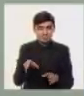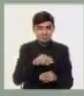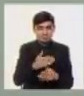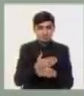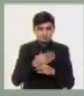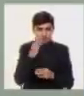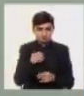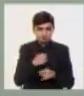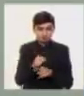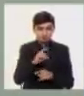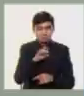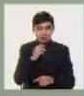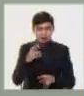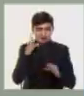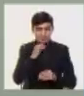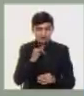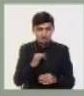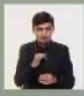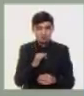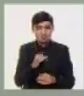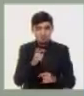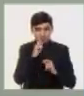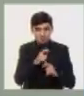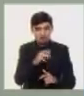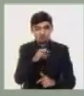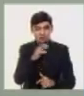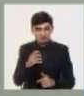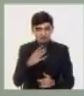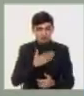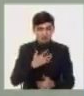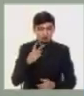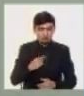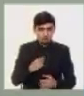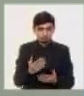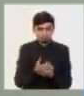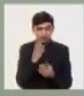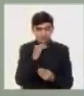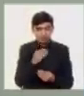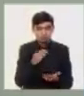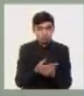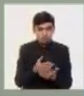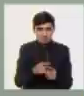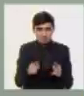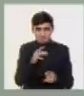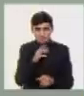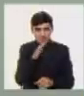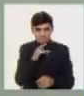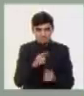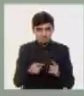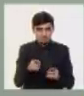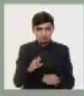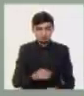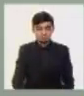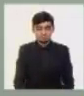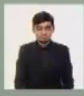мы сможем победить рак и подарить шанс на жизнь моей дочери. Дорога каждая минута.